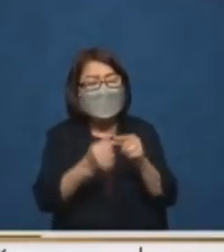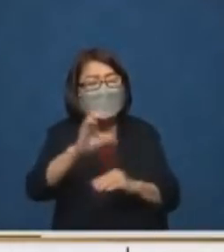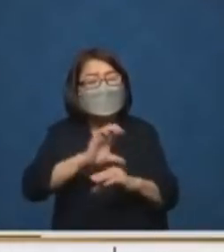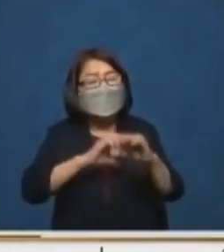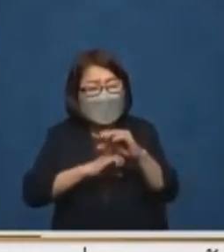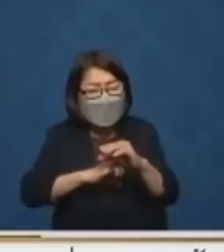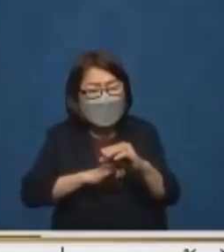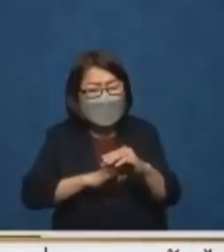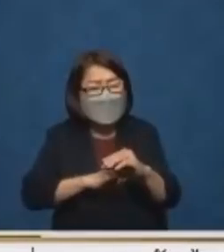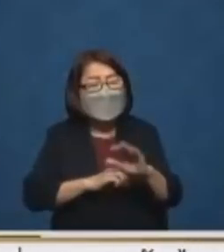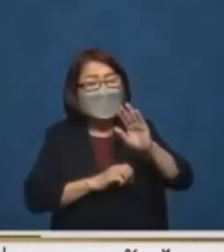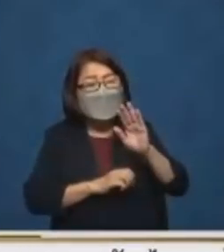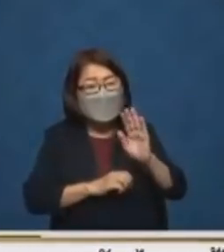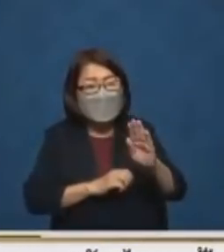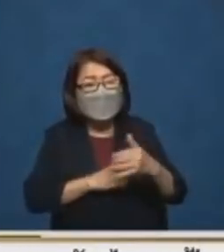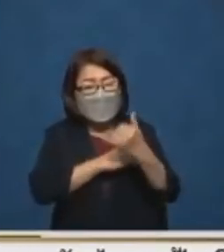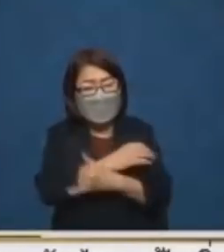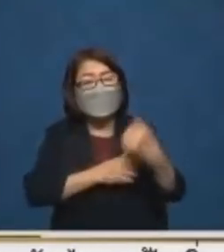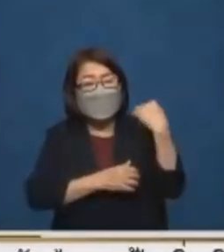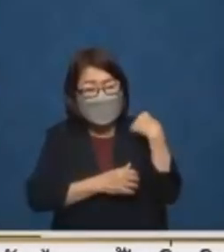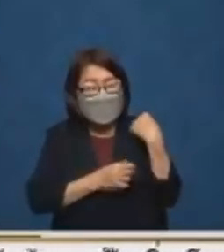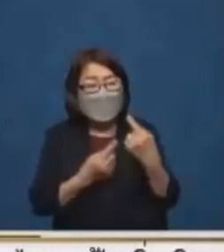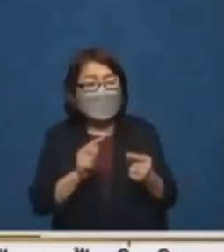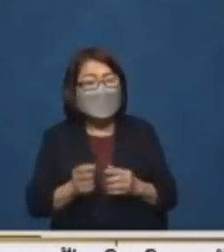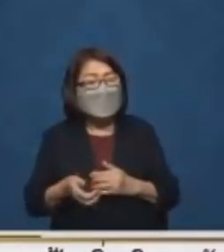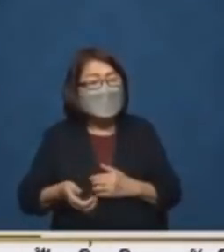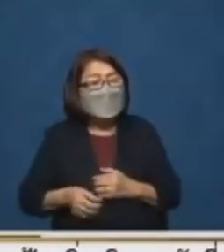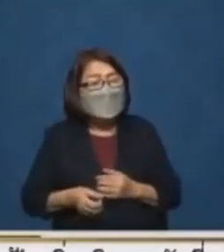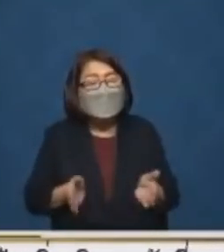COVEC ทั้งทั้งที่กระทวงสาธานนสุข